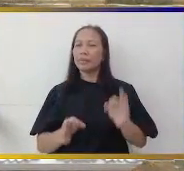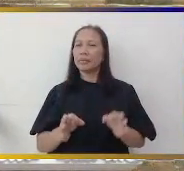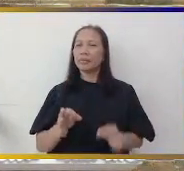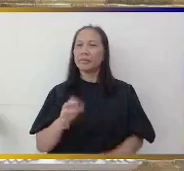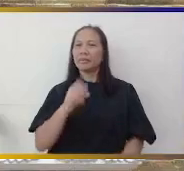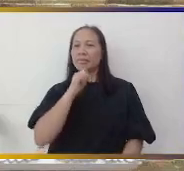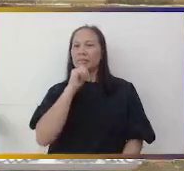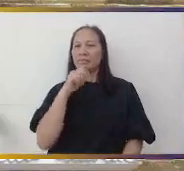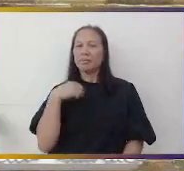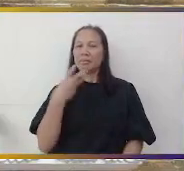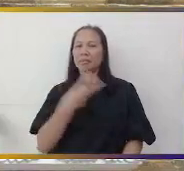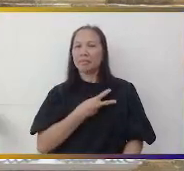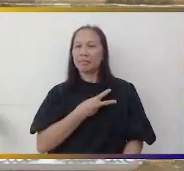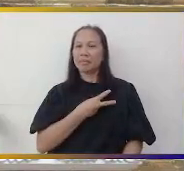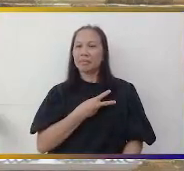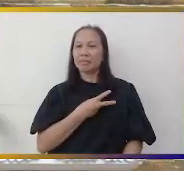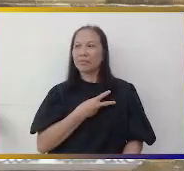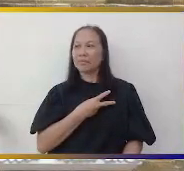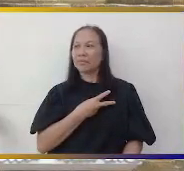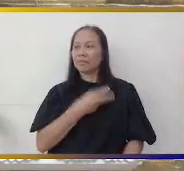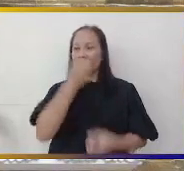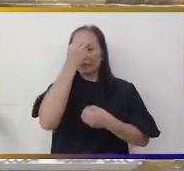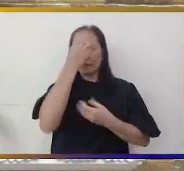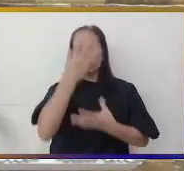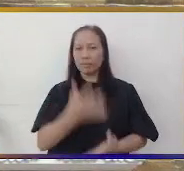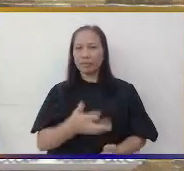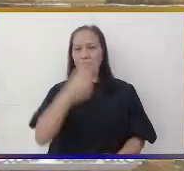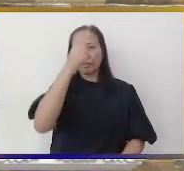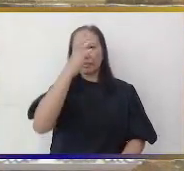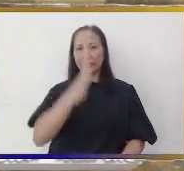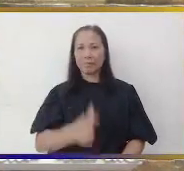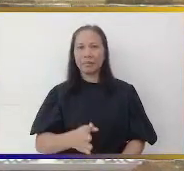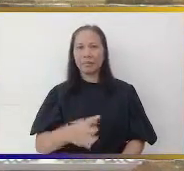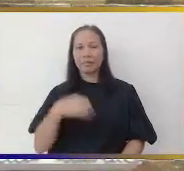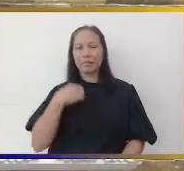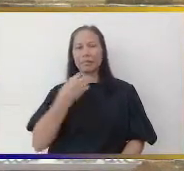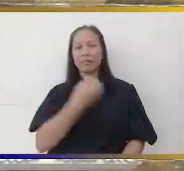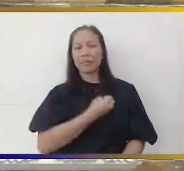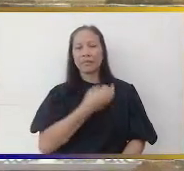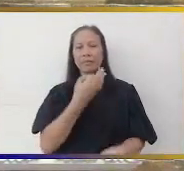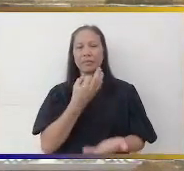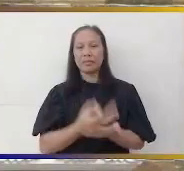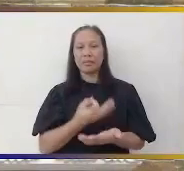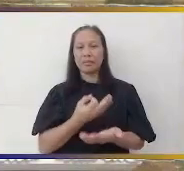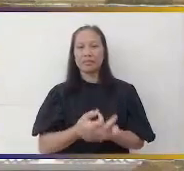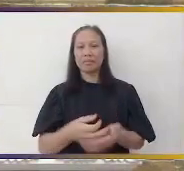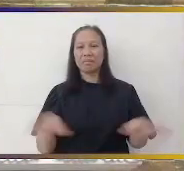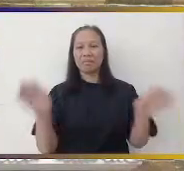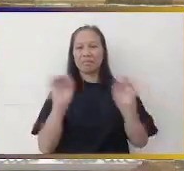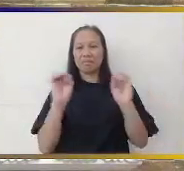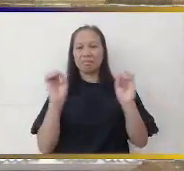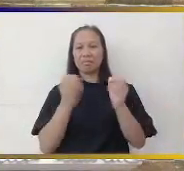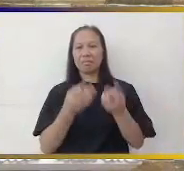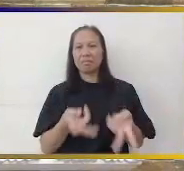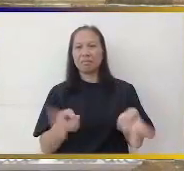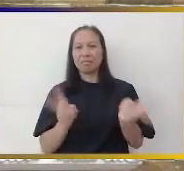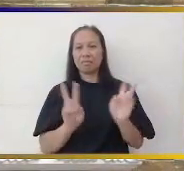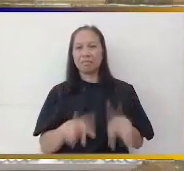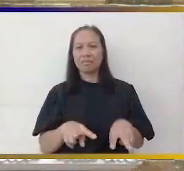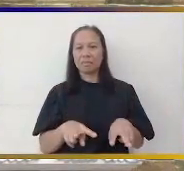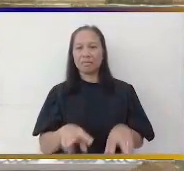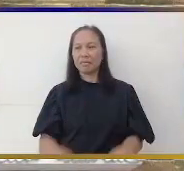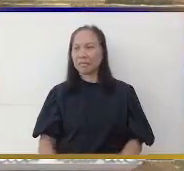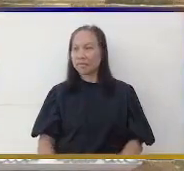maganda mga kapatid kaya we have to obey para makita natin na yong pinagkakatiwala sa atin ang diyos ng pera